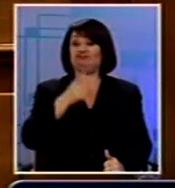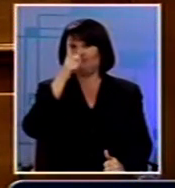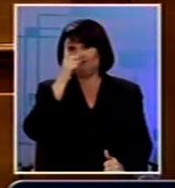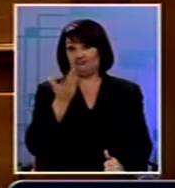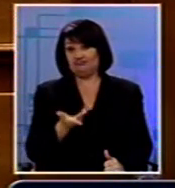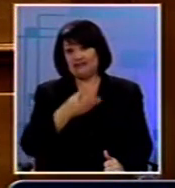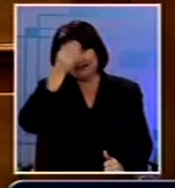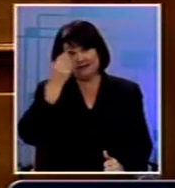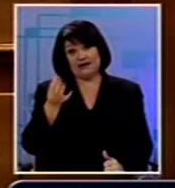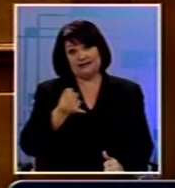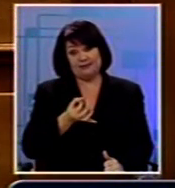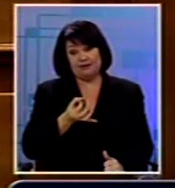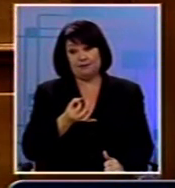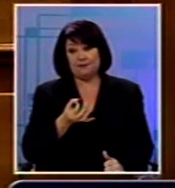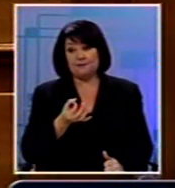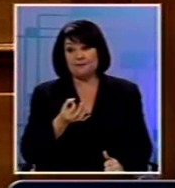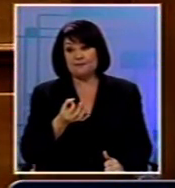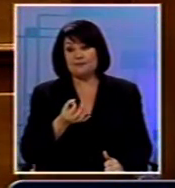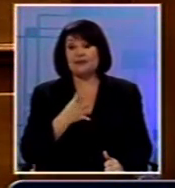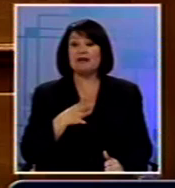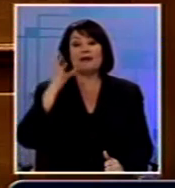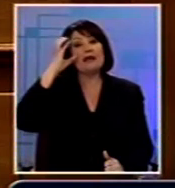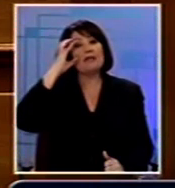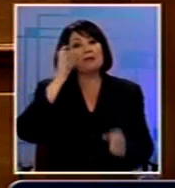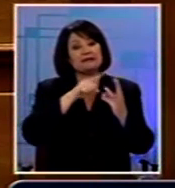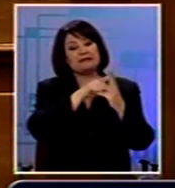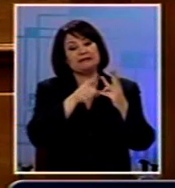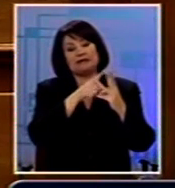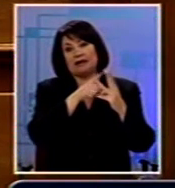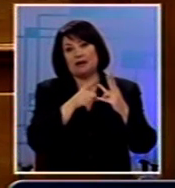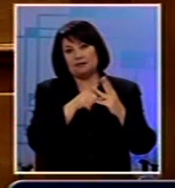από τον κύριο Τσίπρα. Θέλω να σας θυμίσω τρία πράγματα.